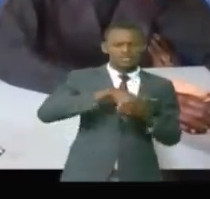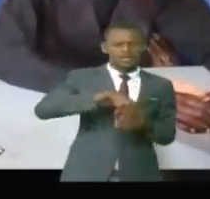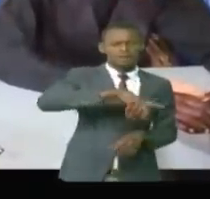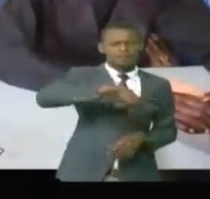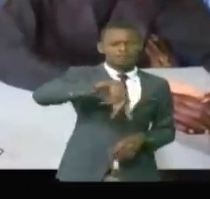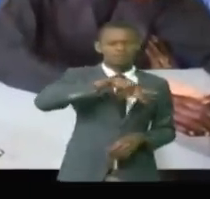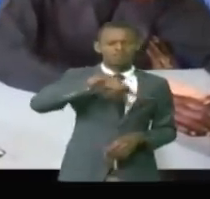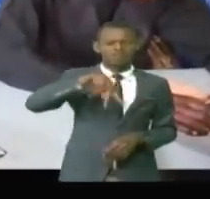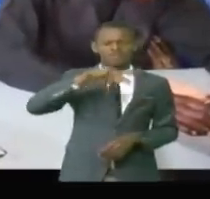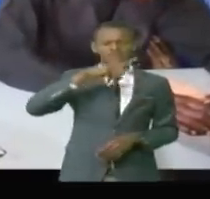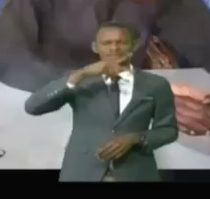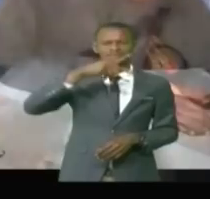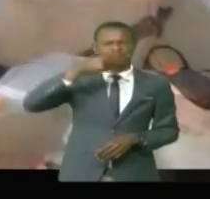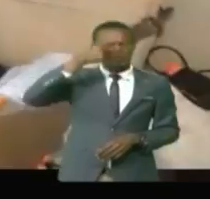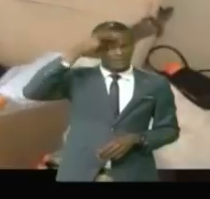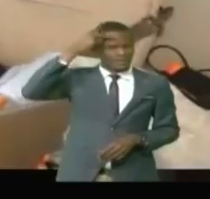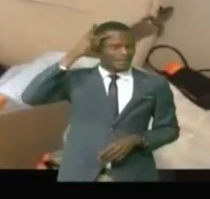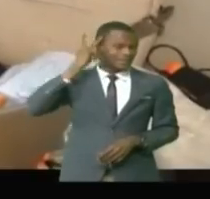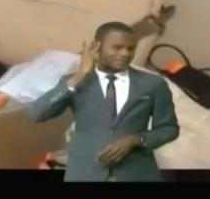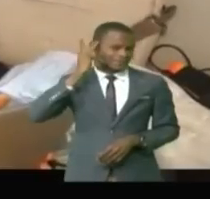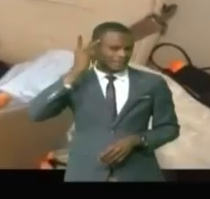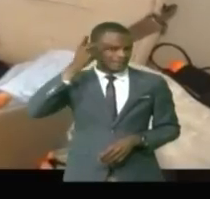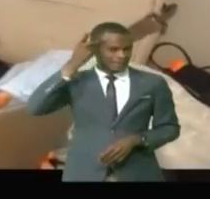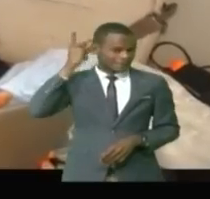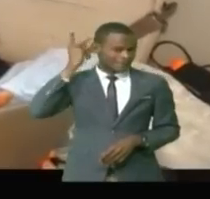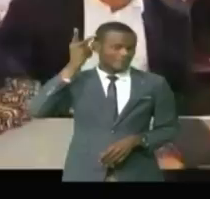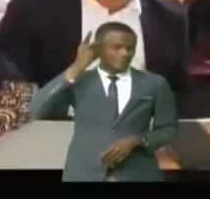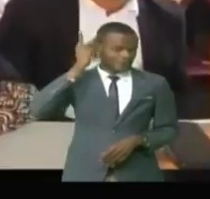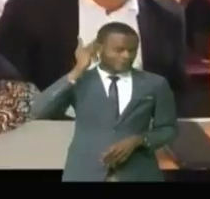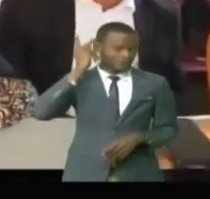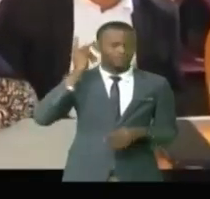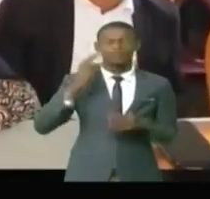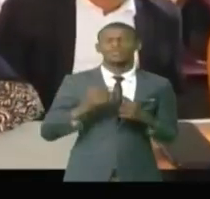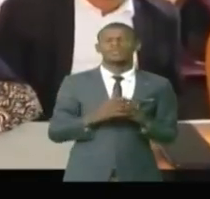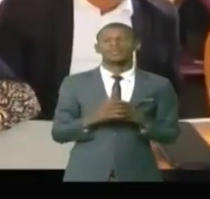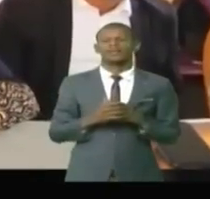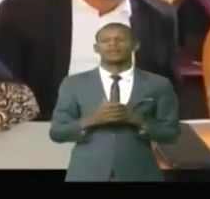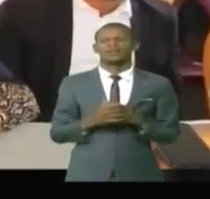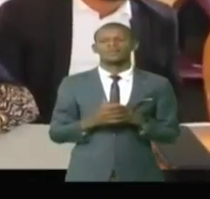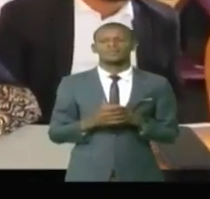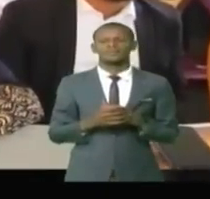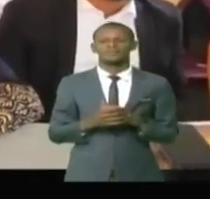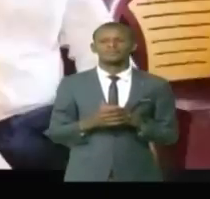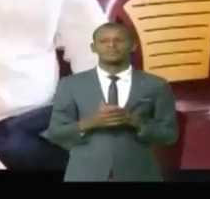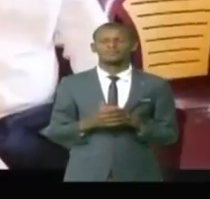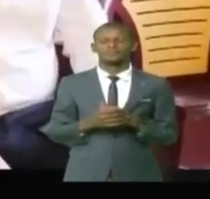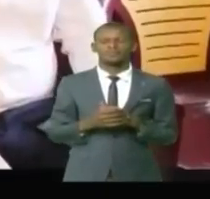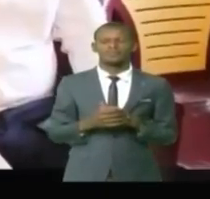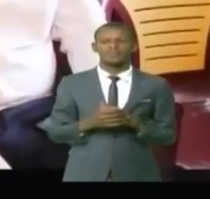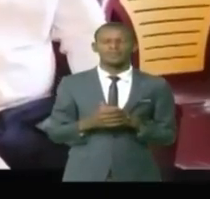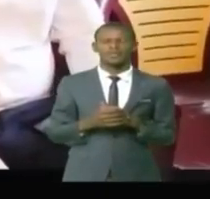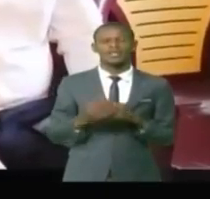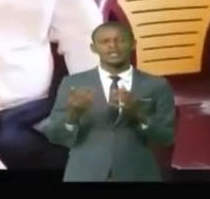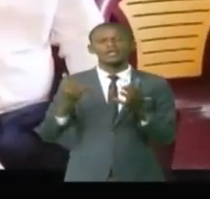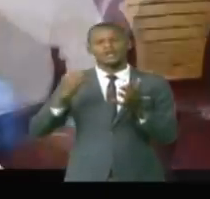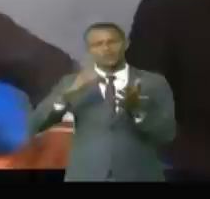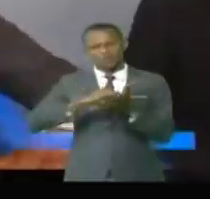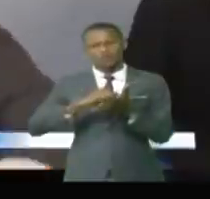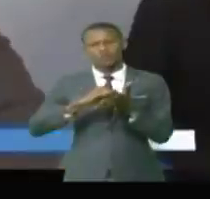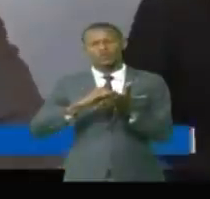du gouverneur de province les activités de conférence budgétaire 2024 en fixant quelques modalités de